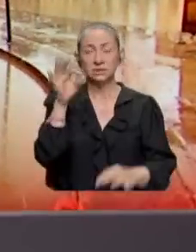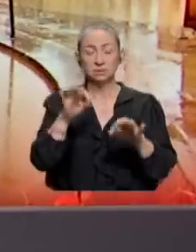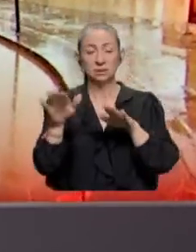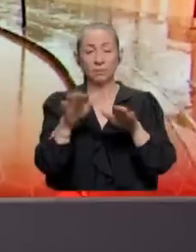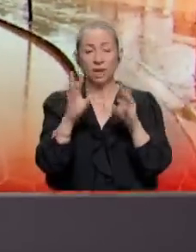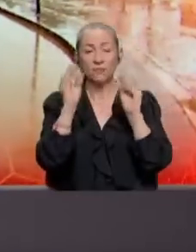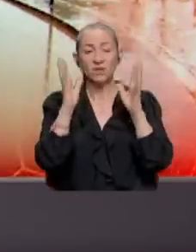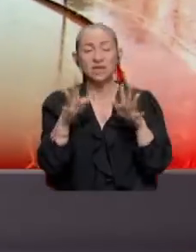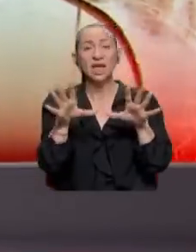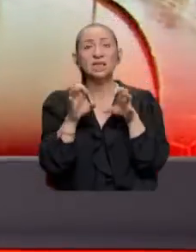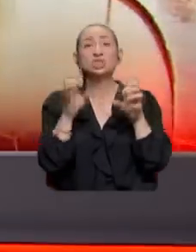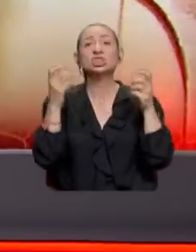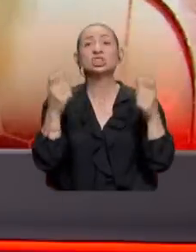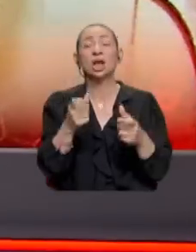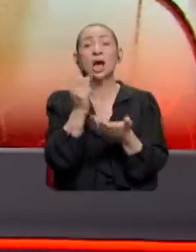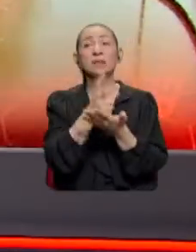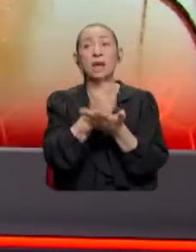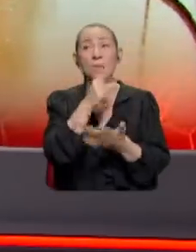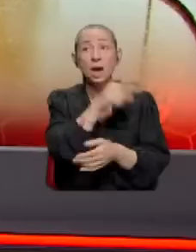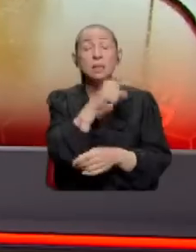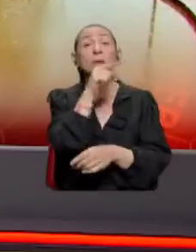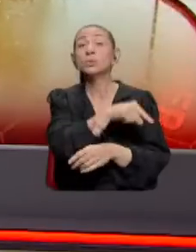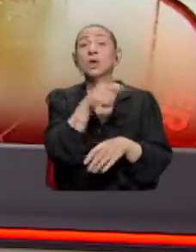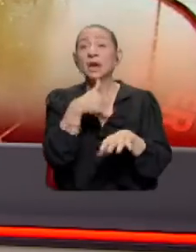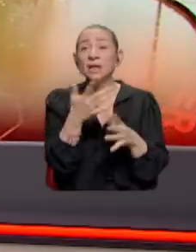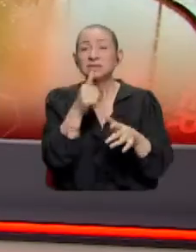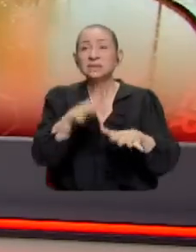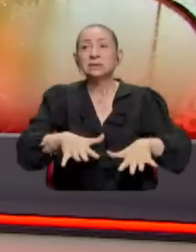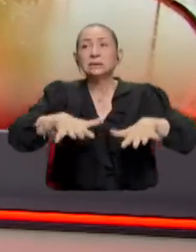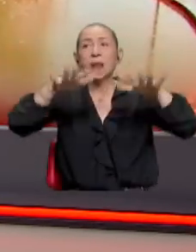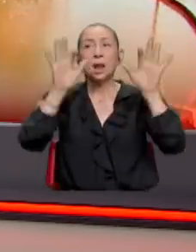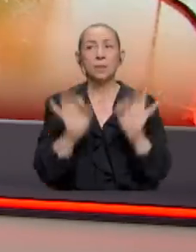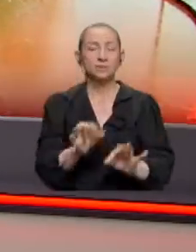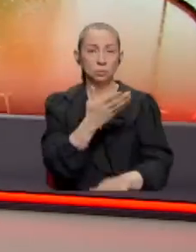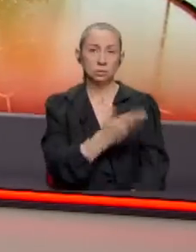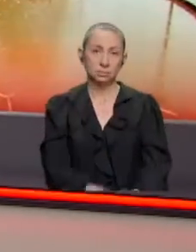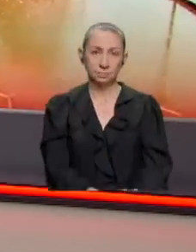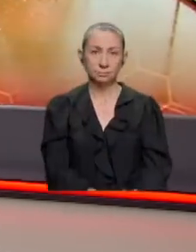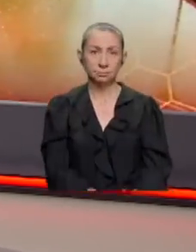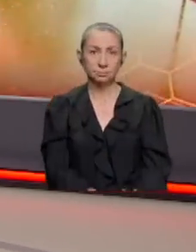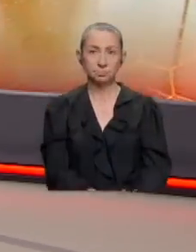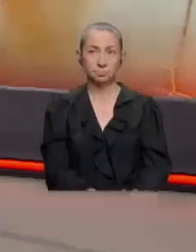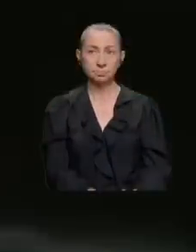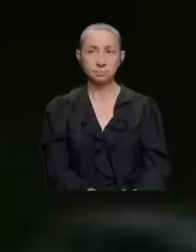Şimdi depremde en çok etkilenen şehirlerden de Adıyaman, bu sefer de sel felaketiyle uğraşıyor.